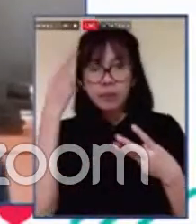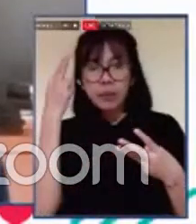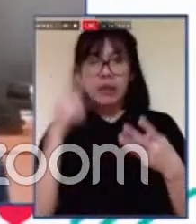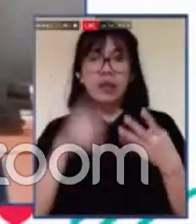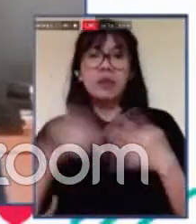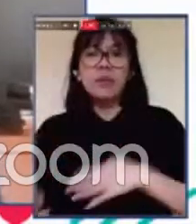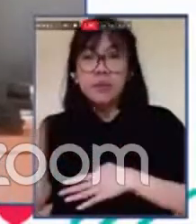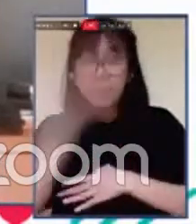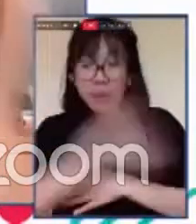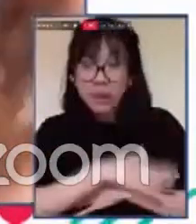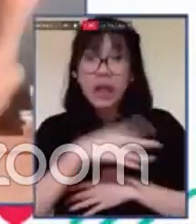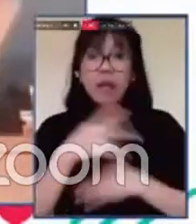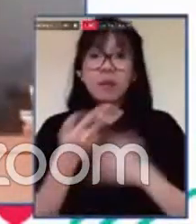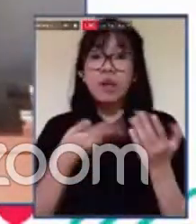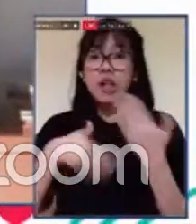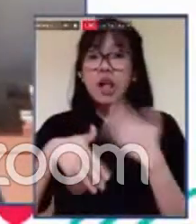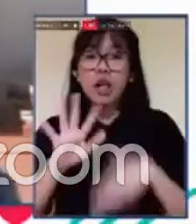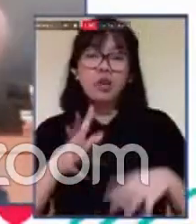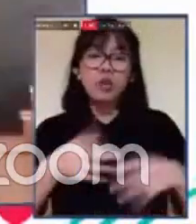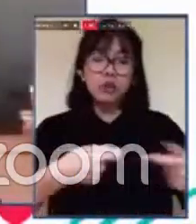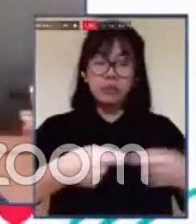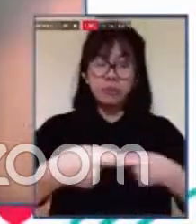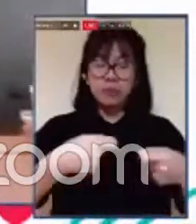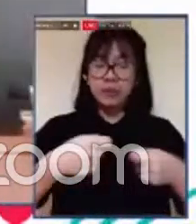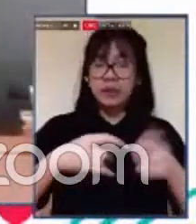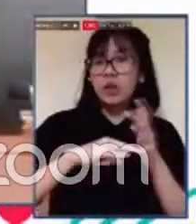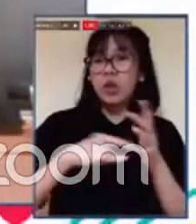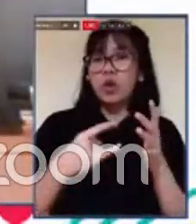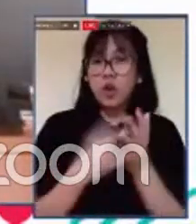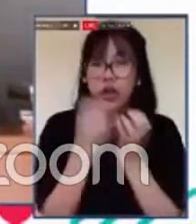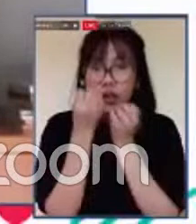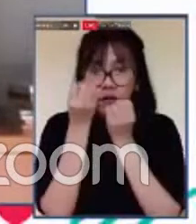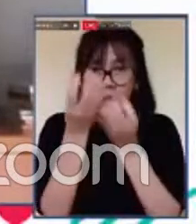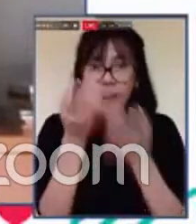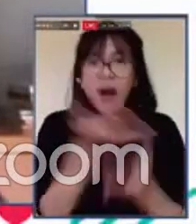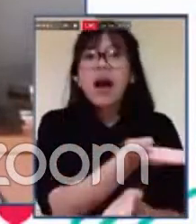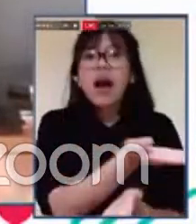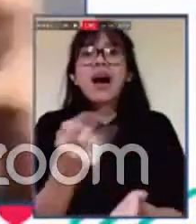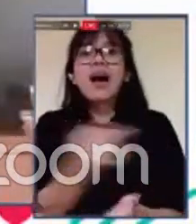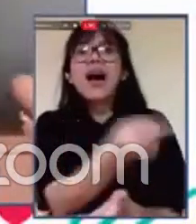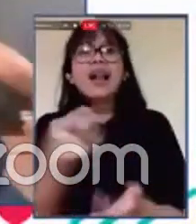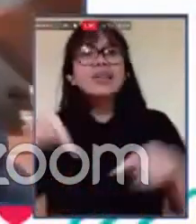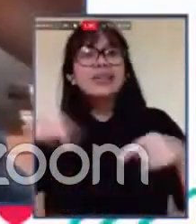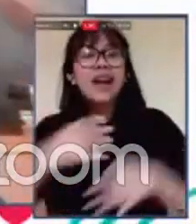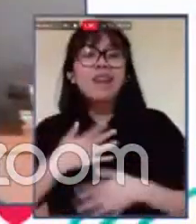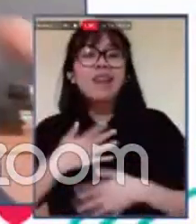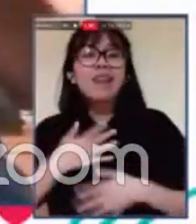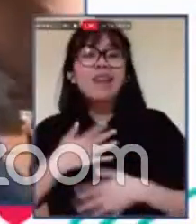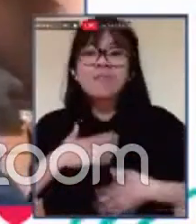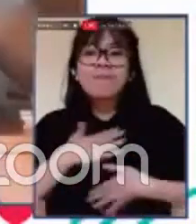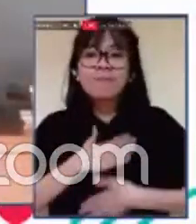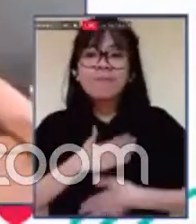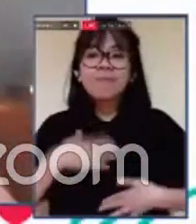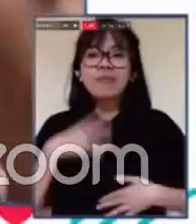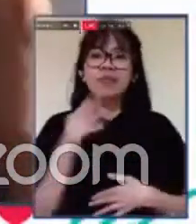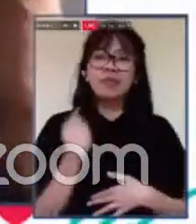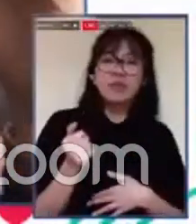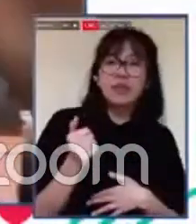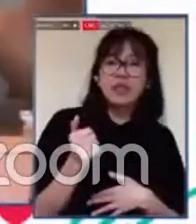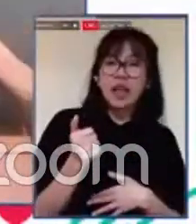informatika yang ujungnya apa yang teman-teman rasakan sekarang, teman-teman mampu bebas berselancar